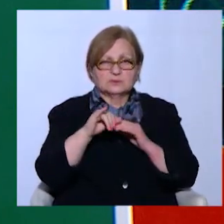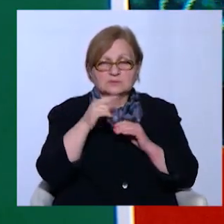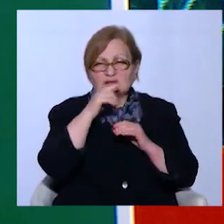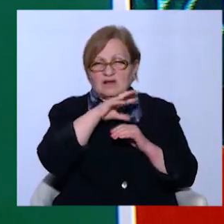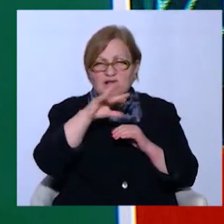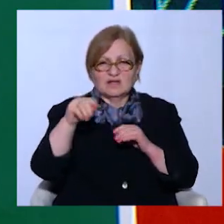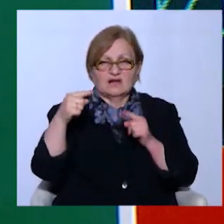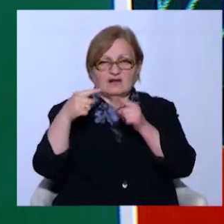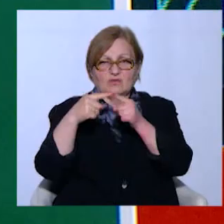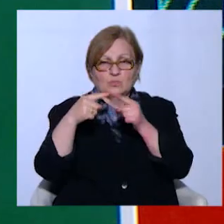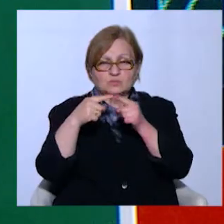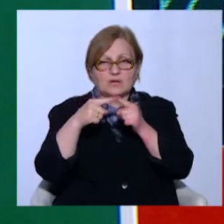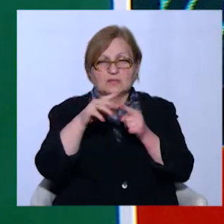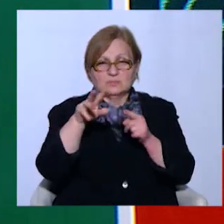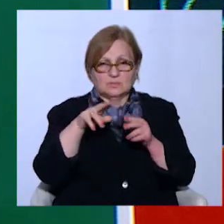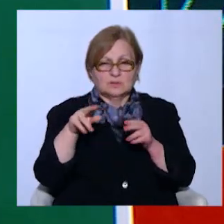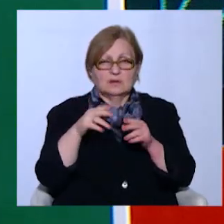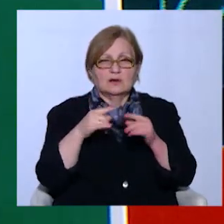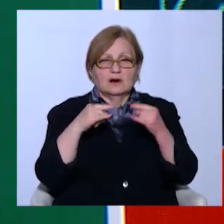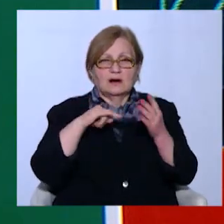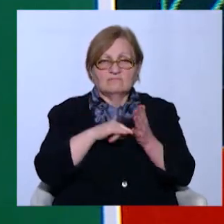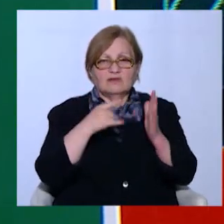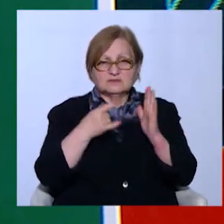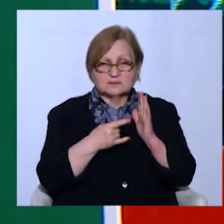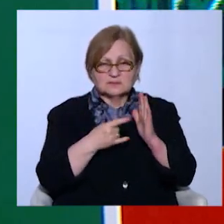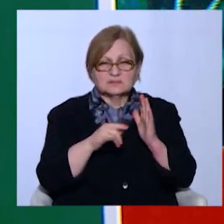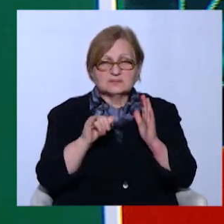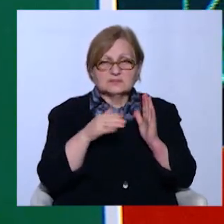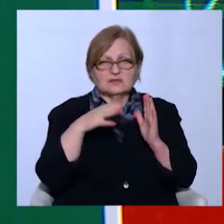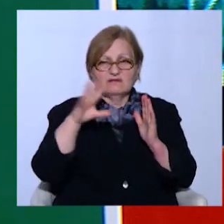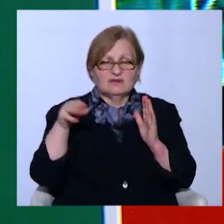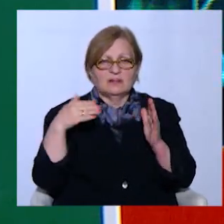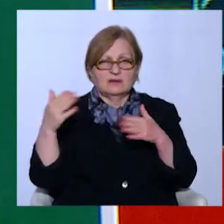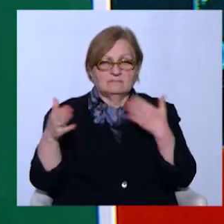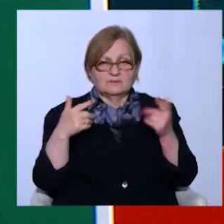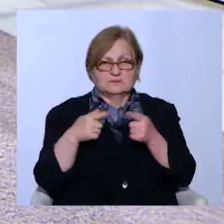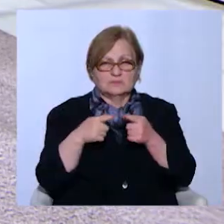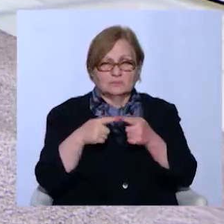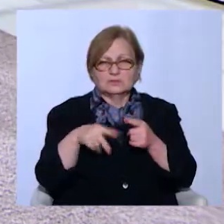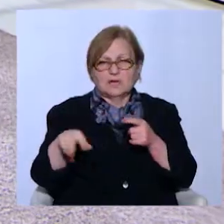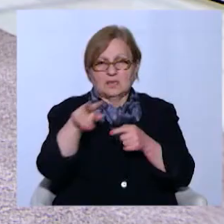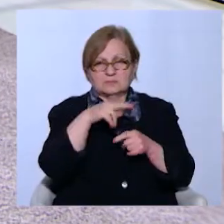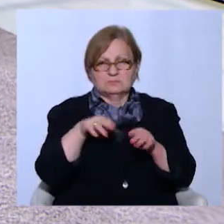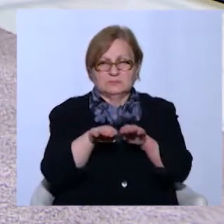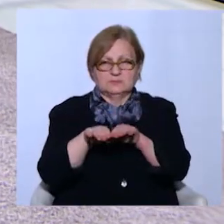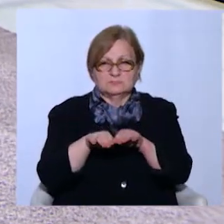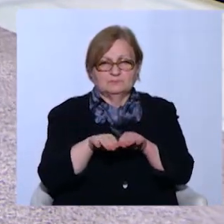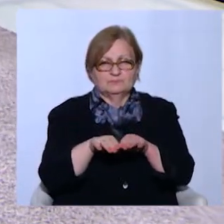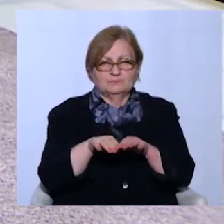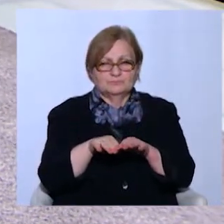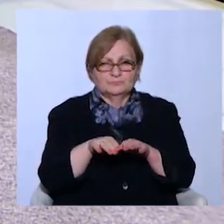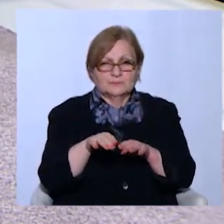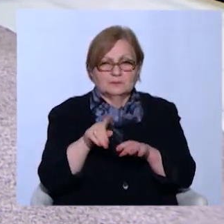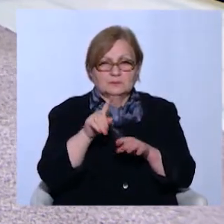ყველა კუთხეა ტოლი და კვადრატი არის ისეთი პარალელოგრამი, რომლის ყველა გვერდი და ყველა კუთხე ერთმანეთის ტოლია. რომში, რაც